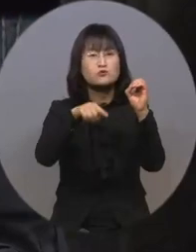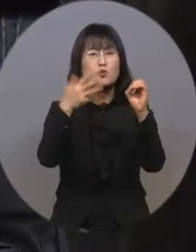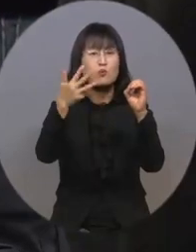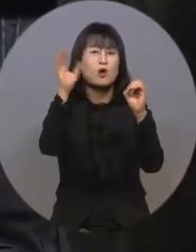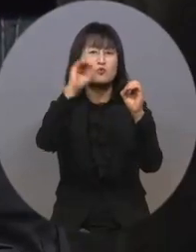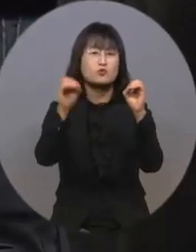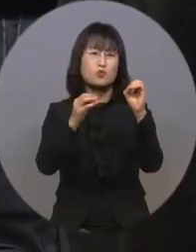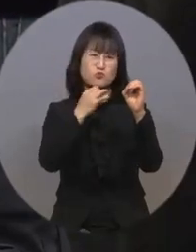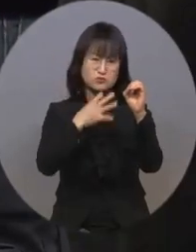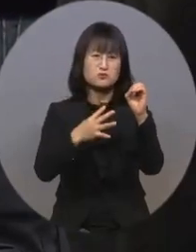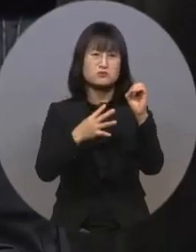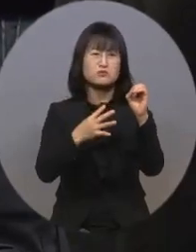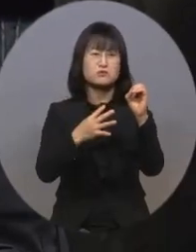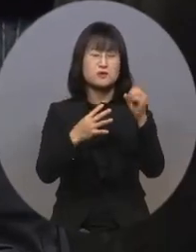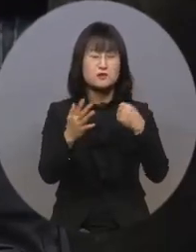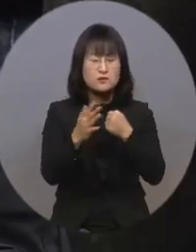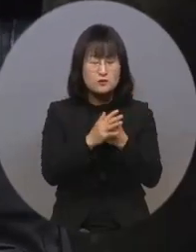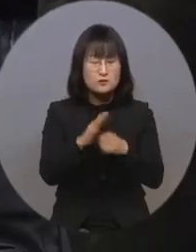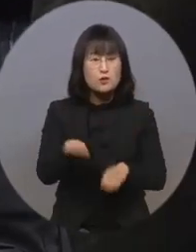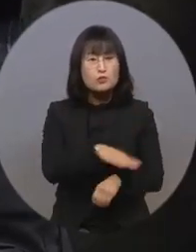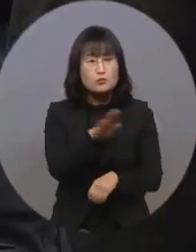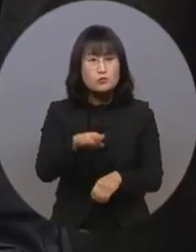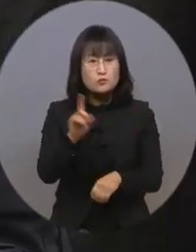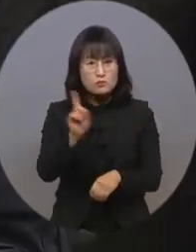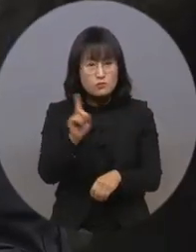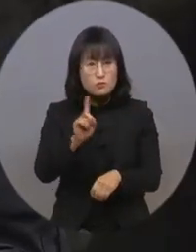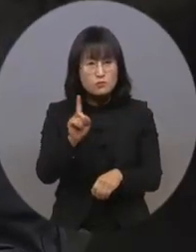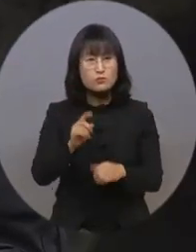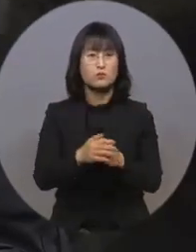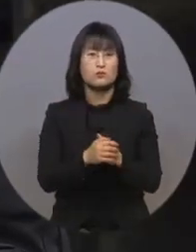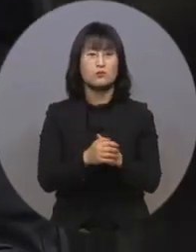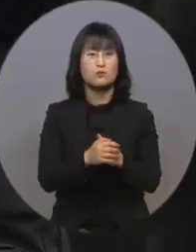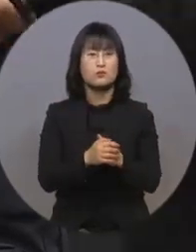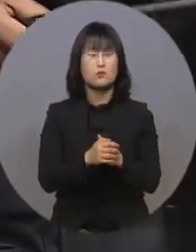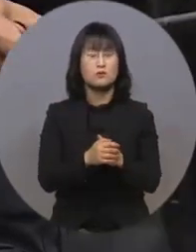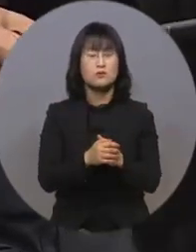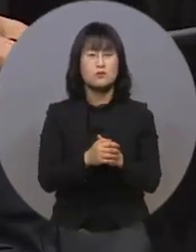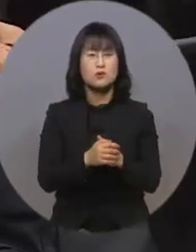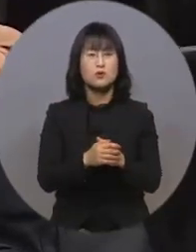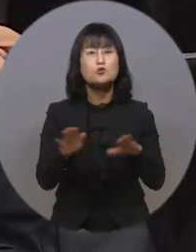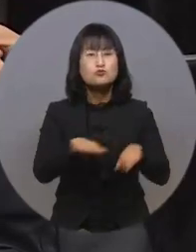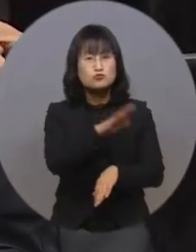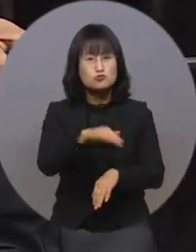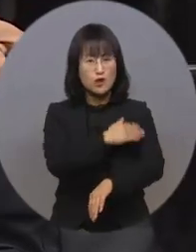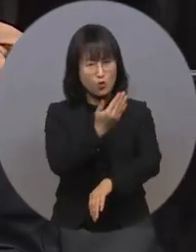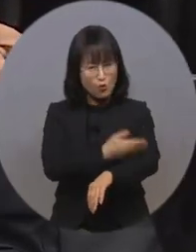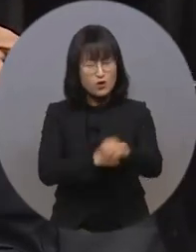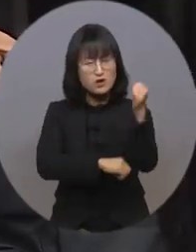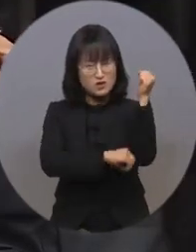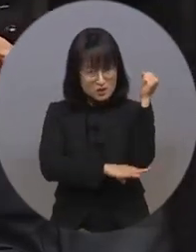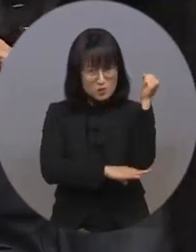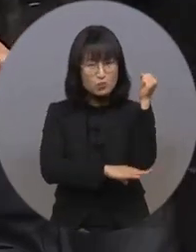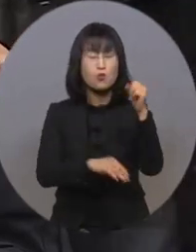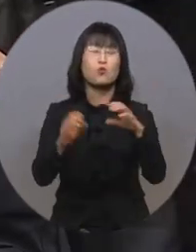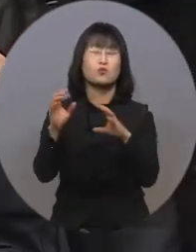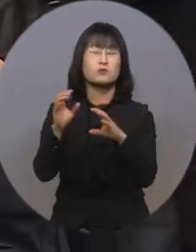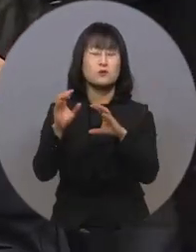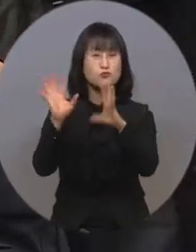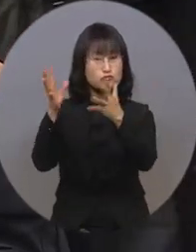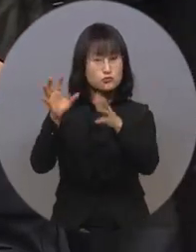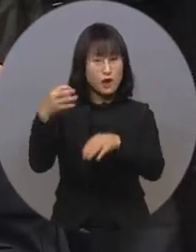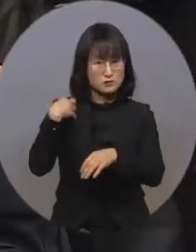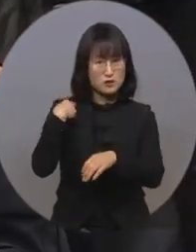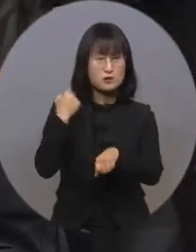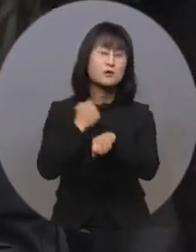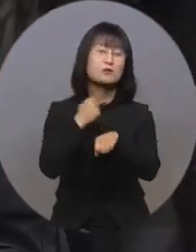됐습니다. 그래서 저희는 기본적인 시민의 권리는 국가가 책임져야 되는 문제이고